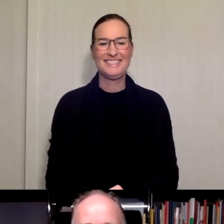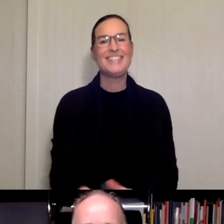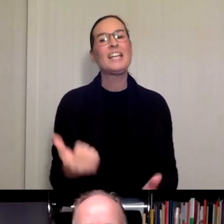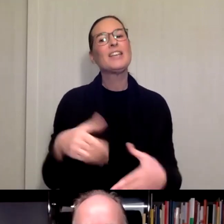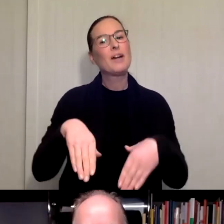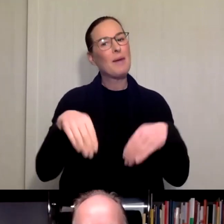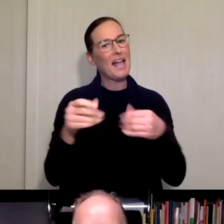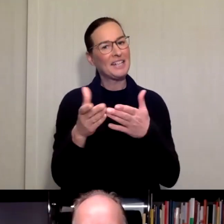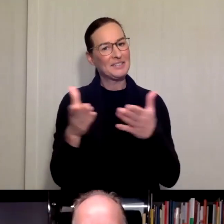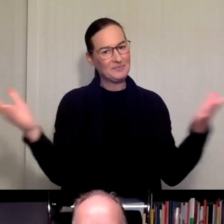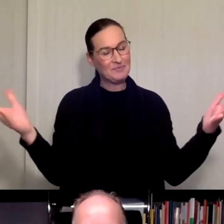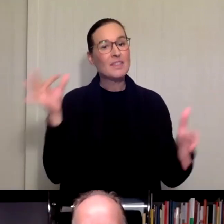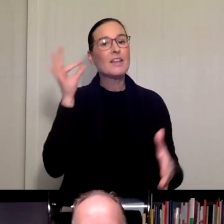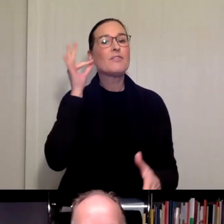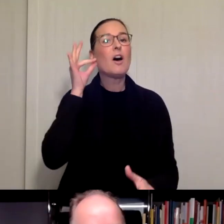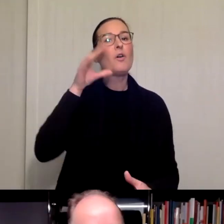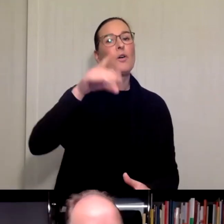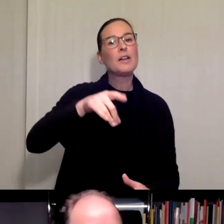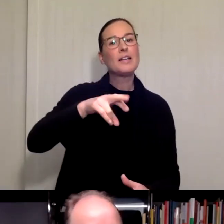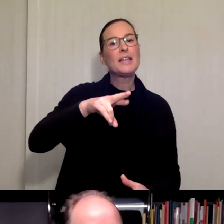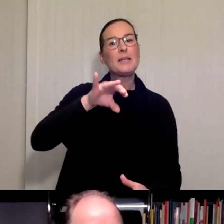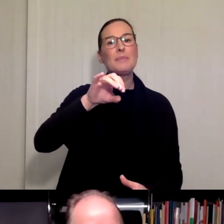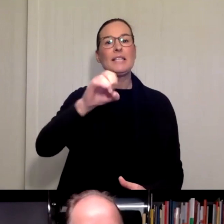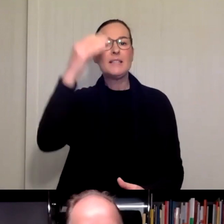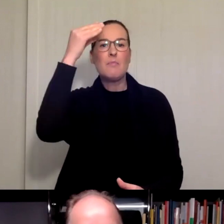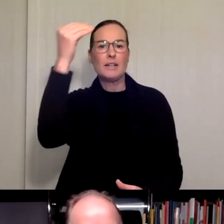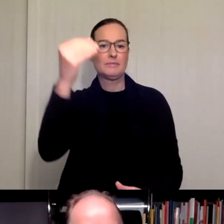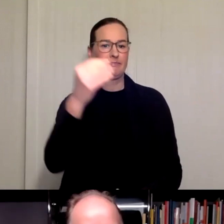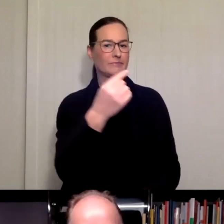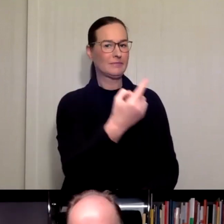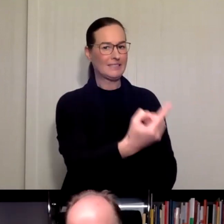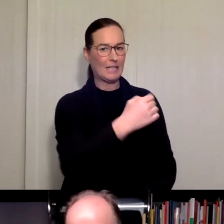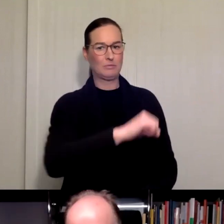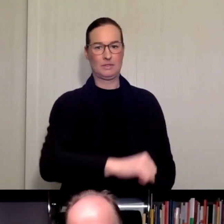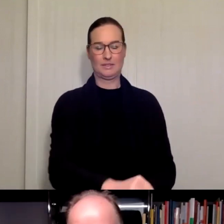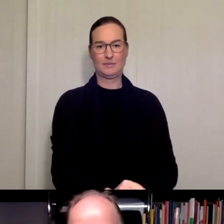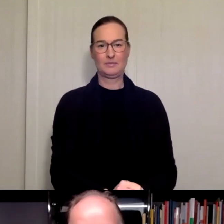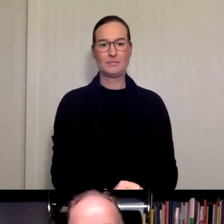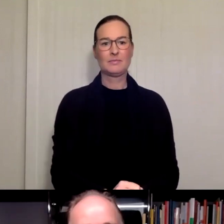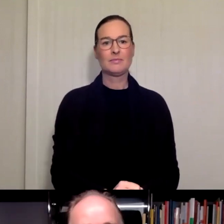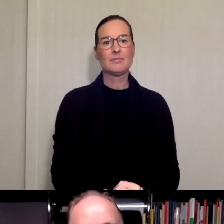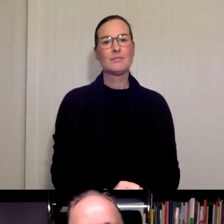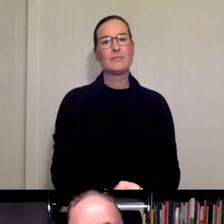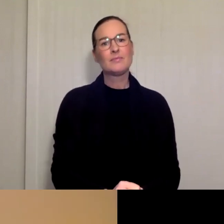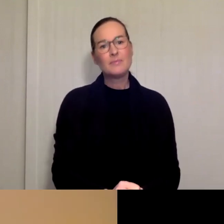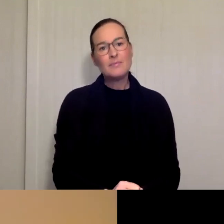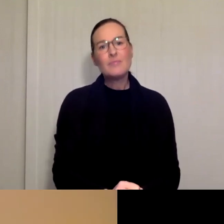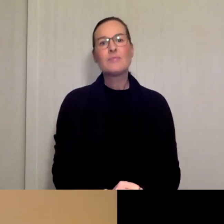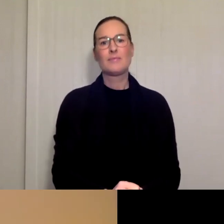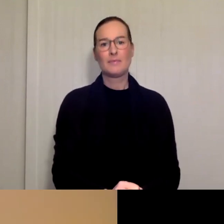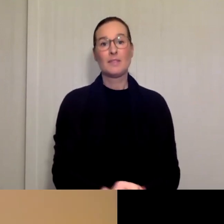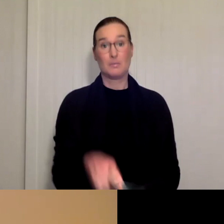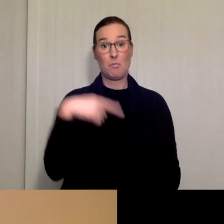an, Frau Priesemann. Wie erleben Sie am Vorabend, sage ich einmal, des beschlossenen